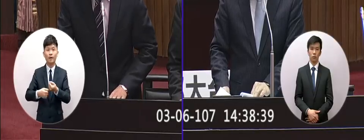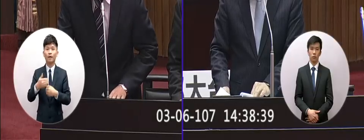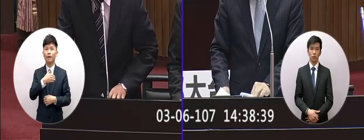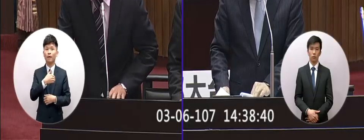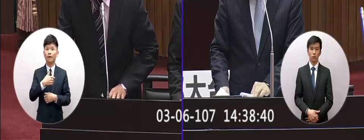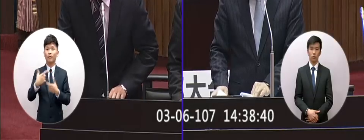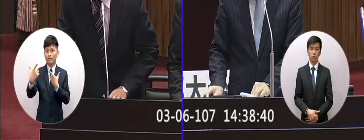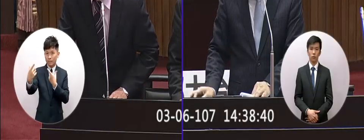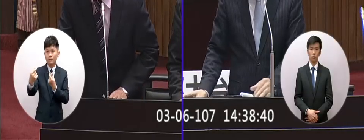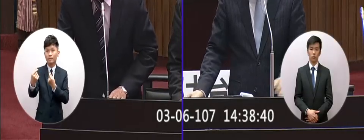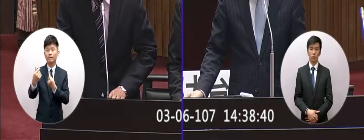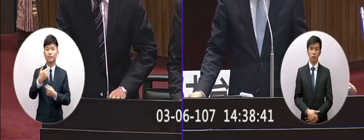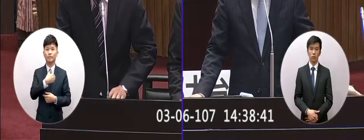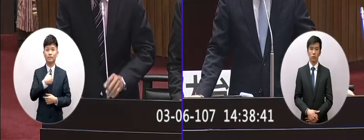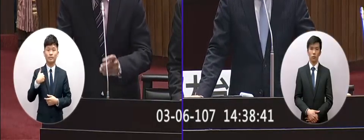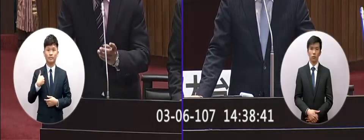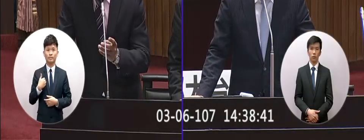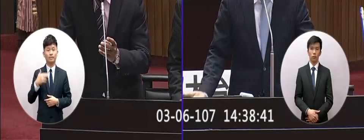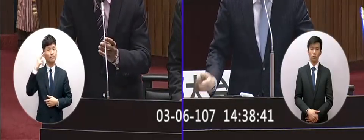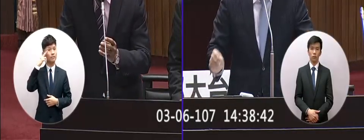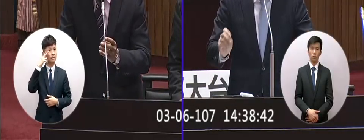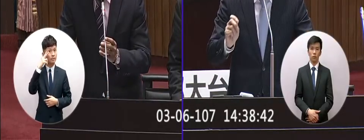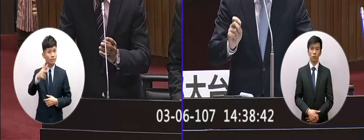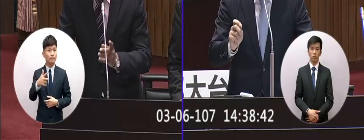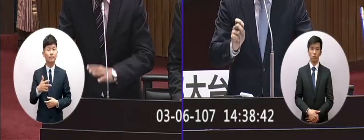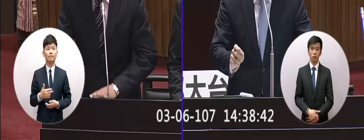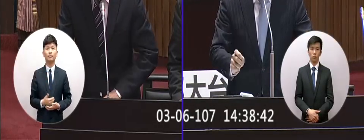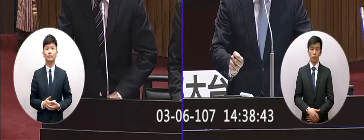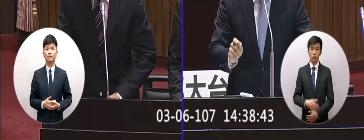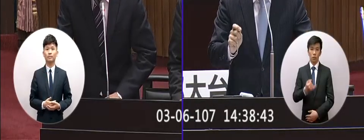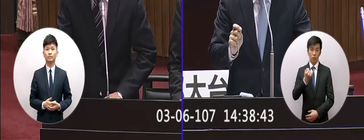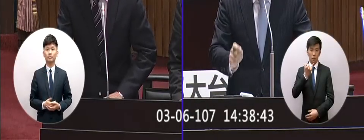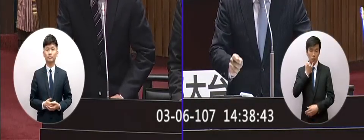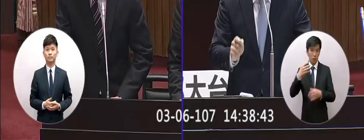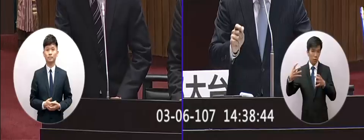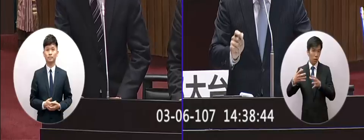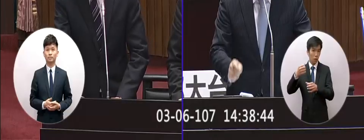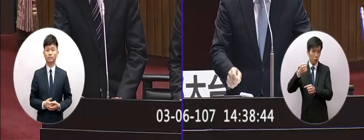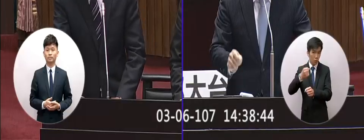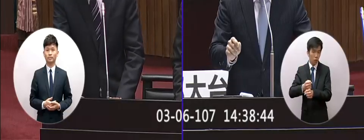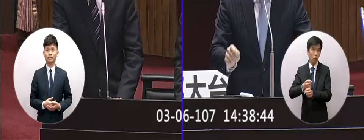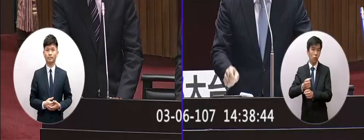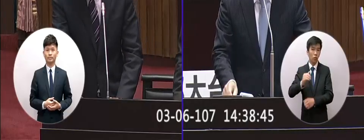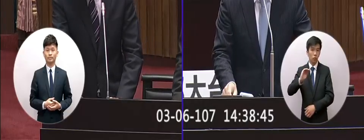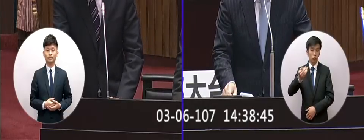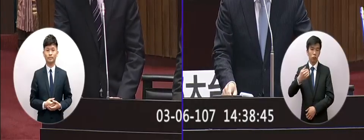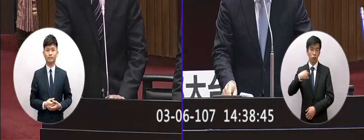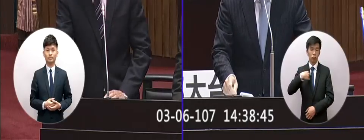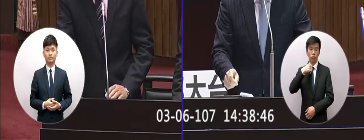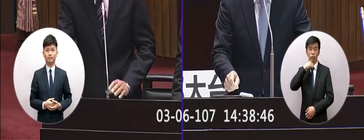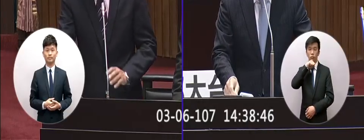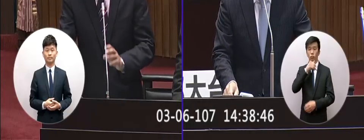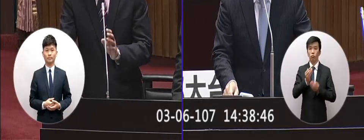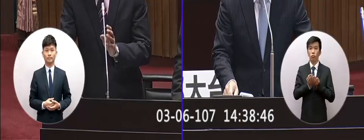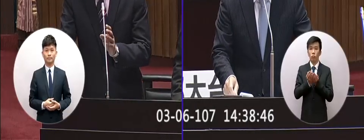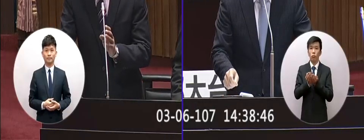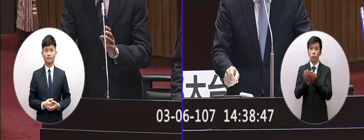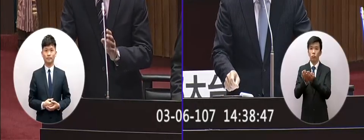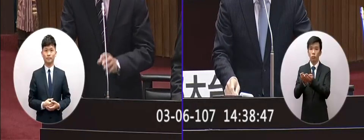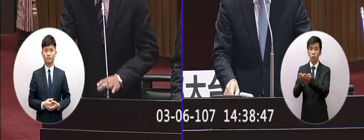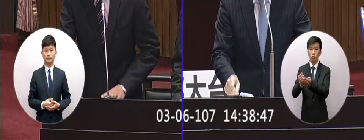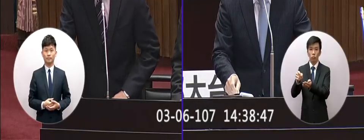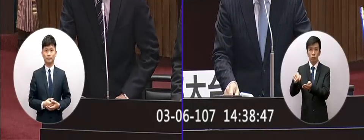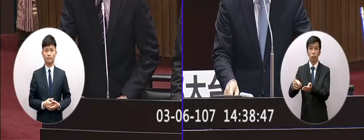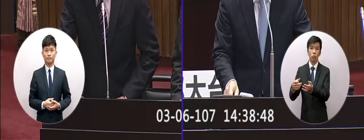礼拜，我们当然会继续。 如果可以共同作业，为什么我们的船在这边